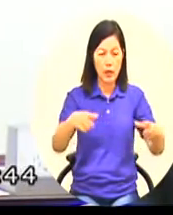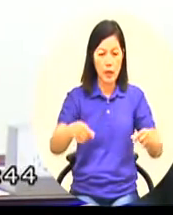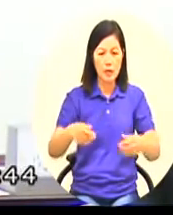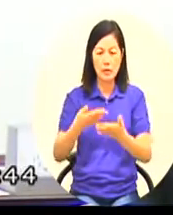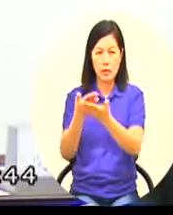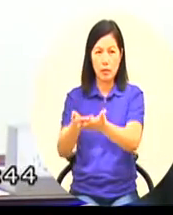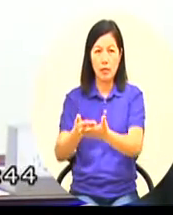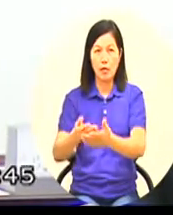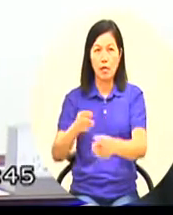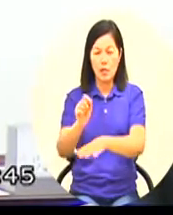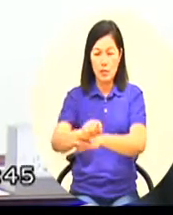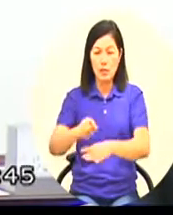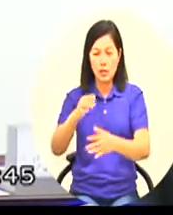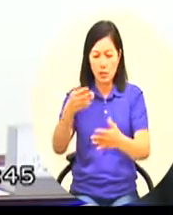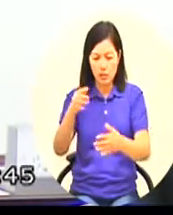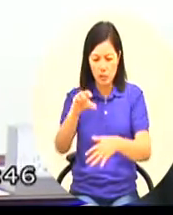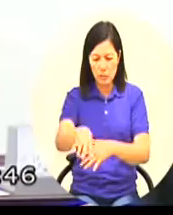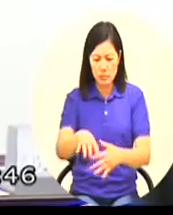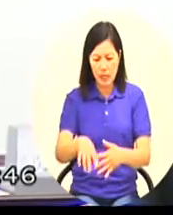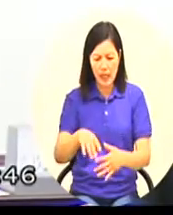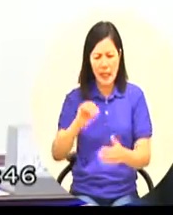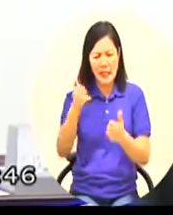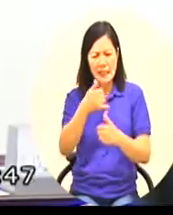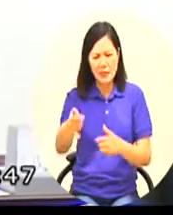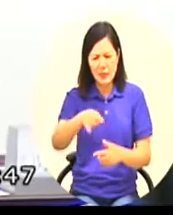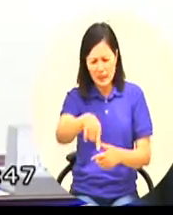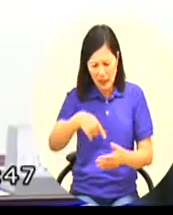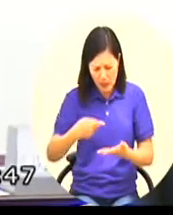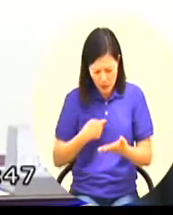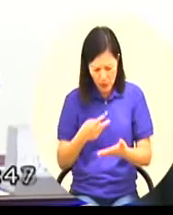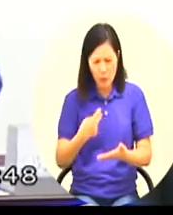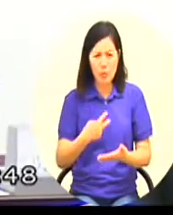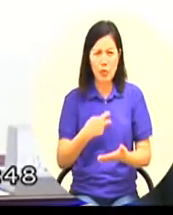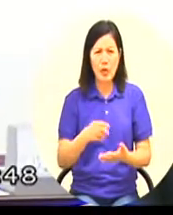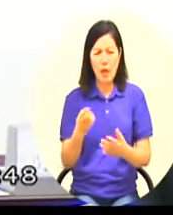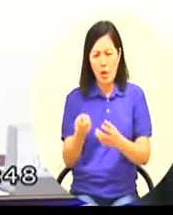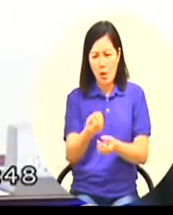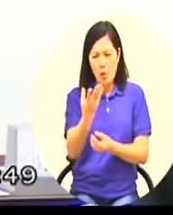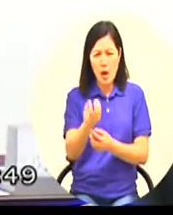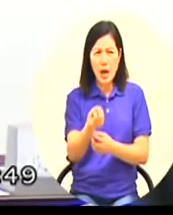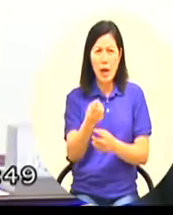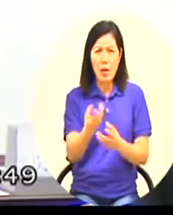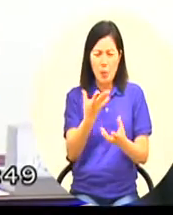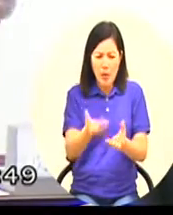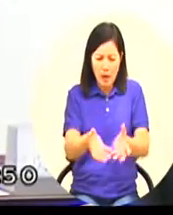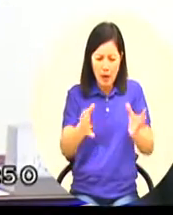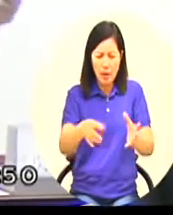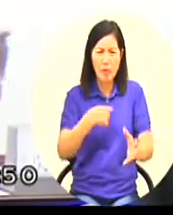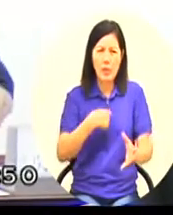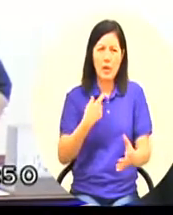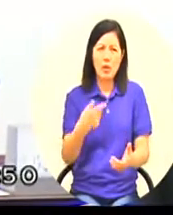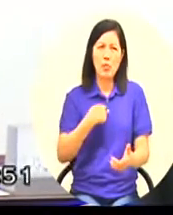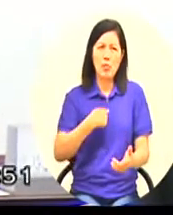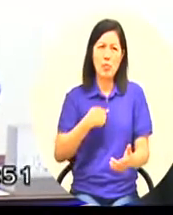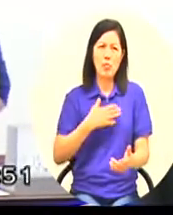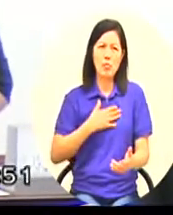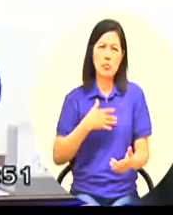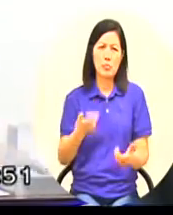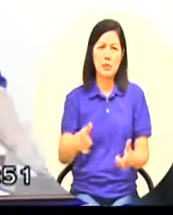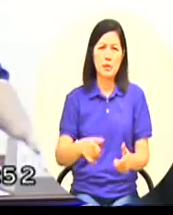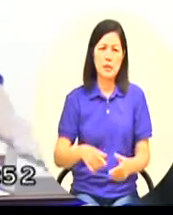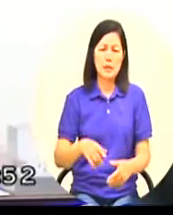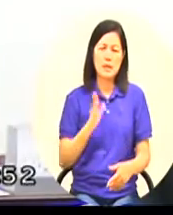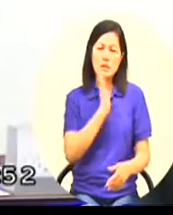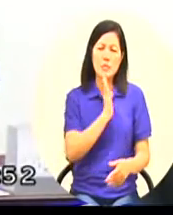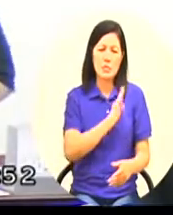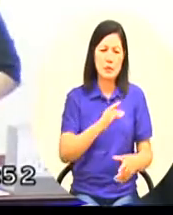人，每一个一定说：议员啊，迄唔是我的火灾，唔知像当时坑伫我遐啦。好，议员啊，迄个废轮胎都唔是我的，迄